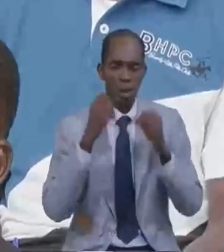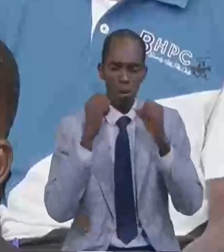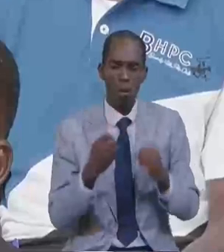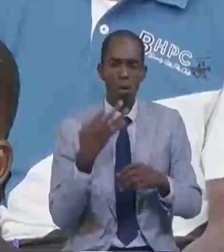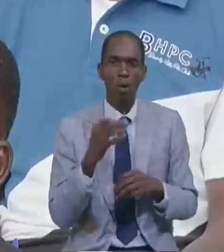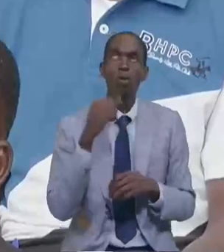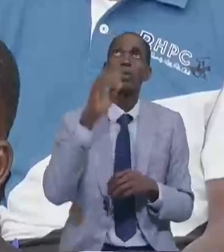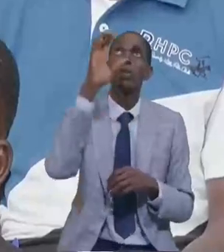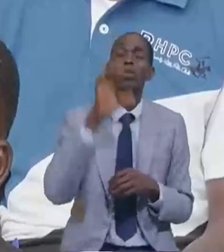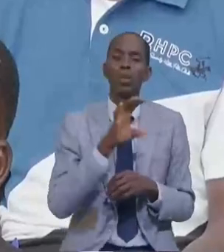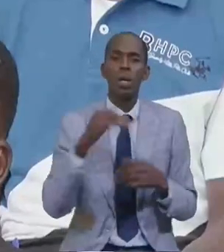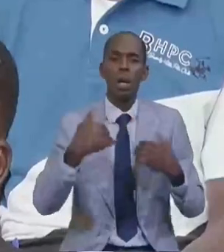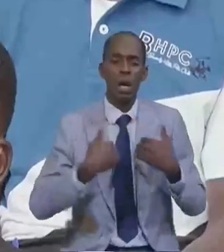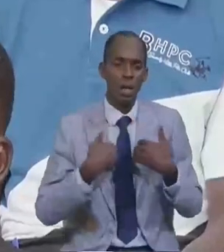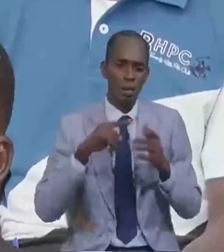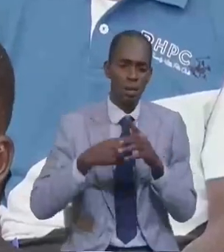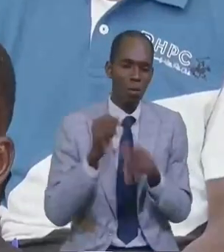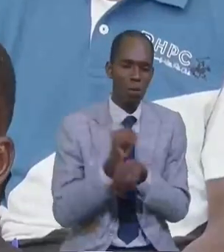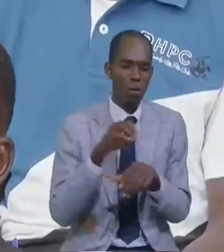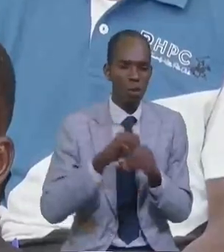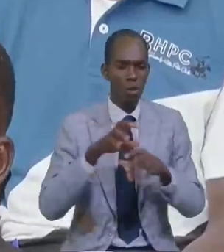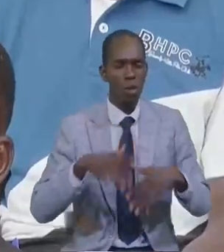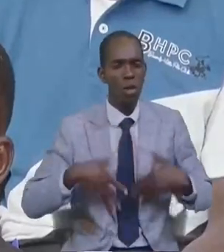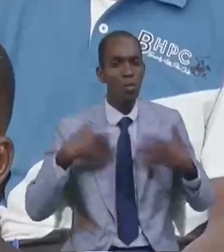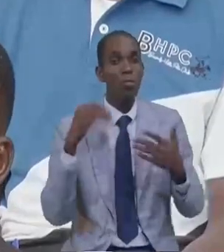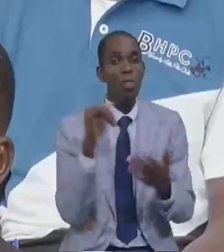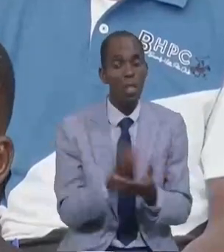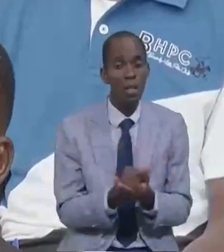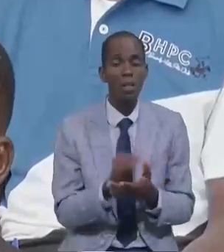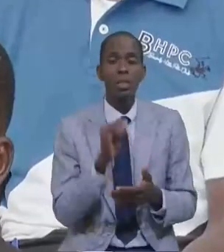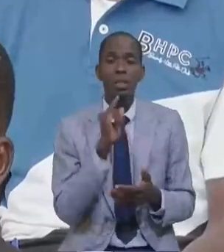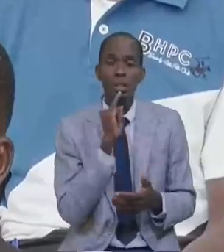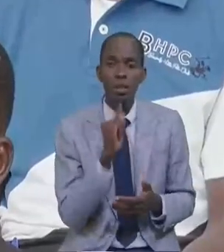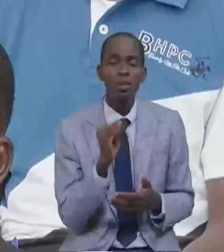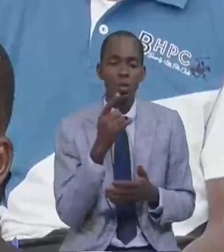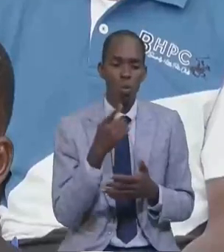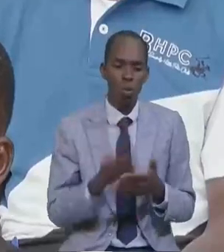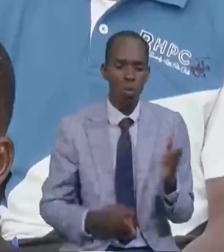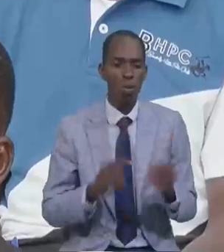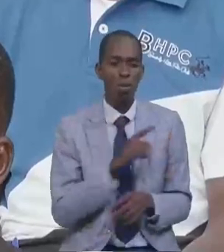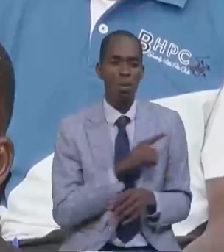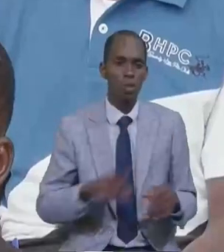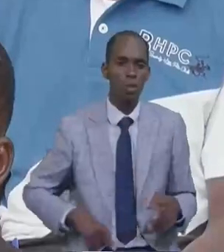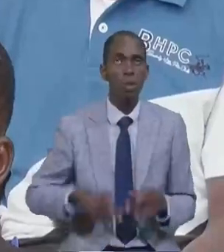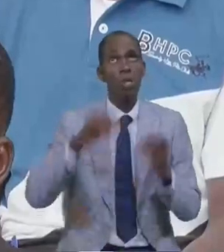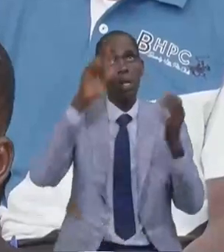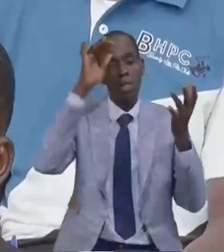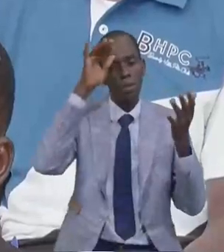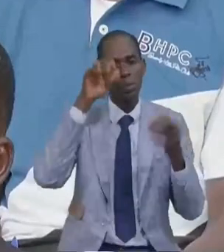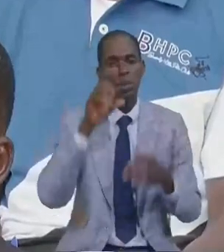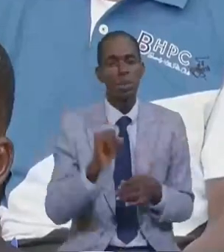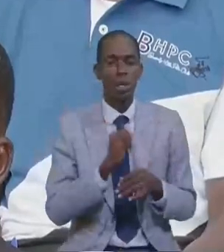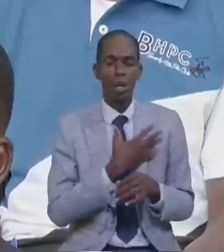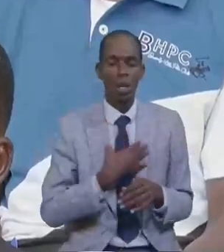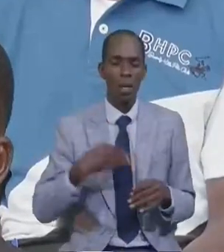le Seigneur espère. Et je prie que tu sois un vrai membre de l'église du